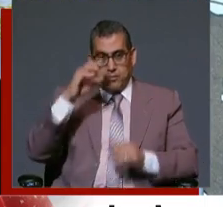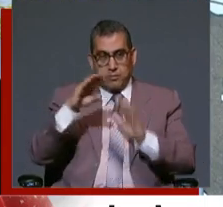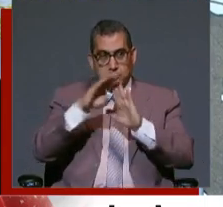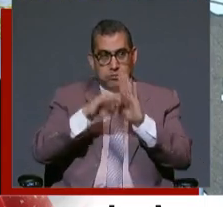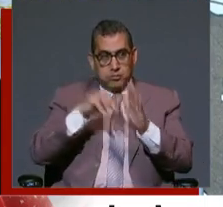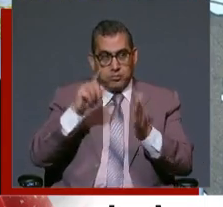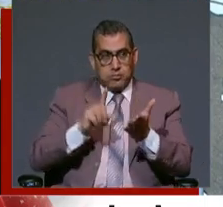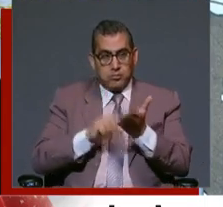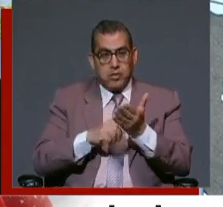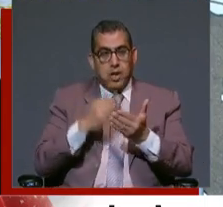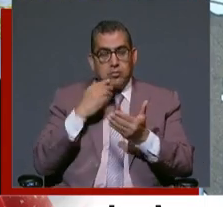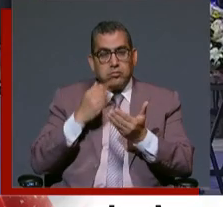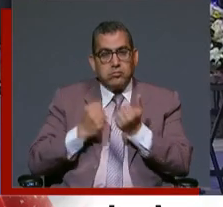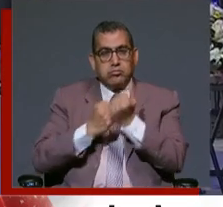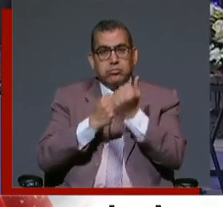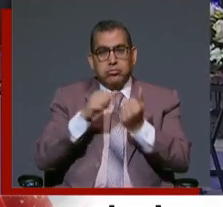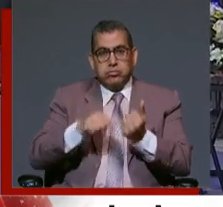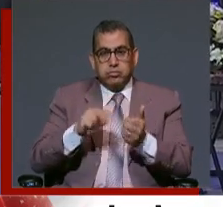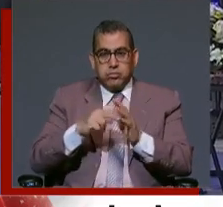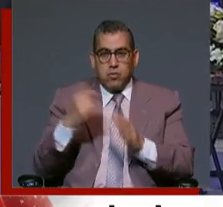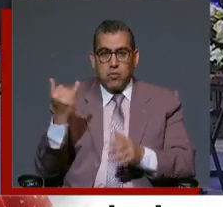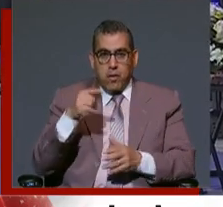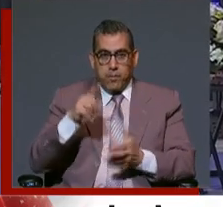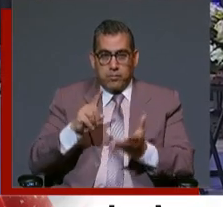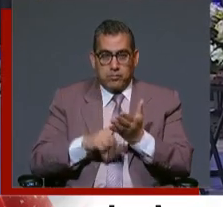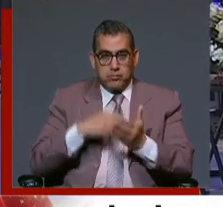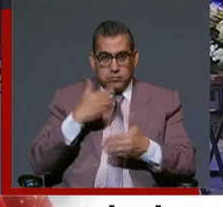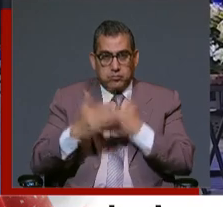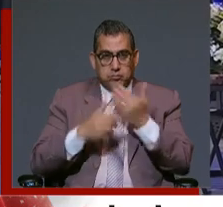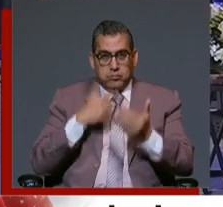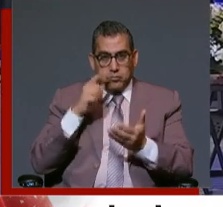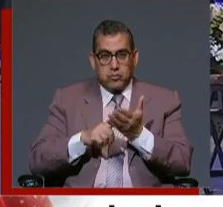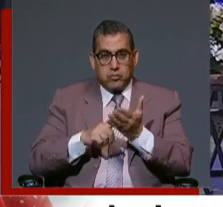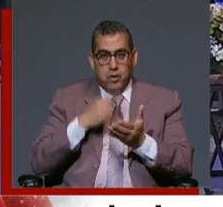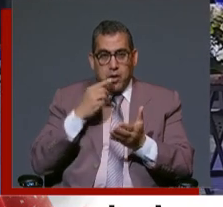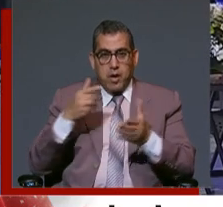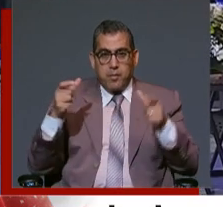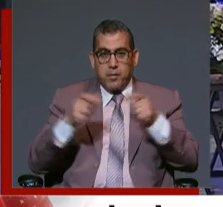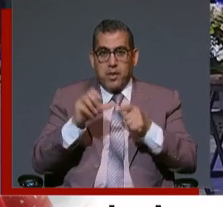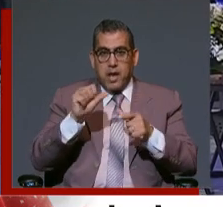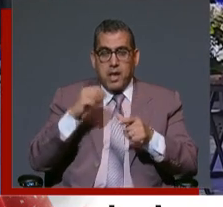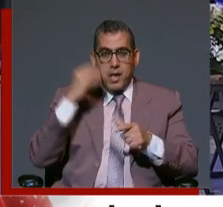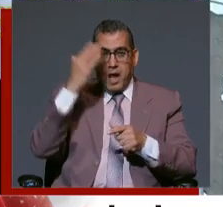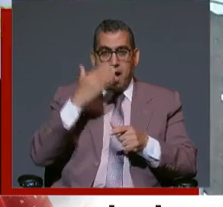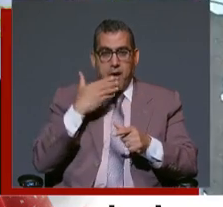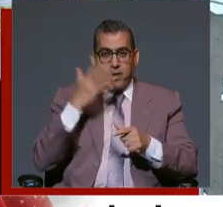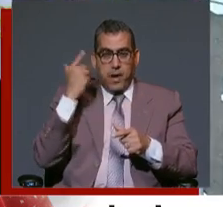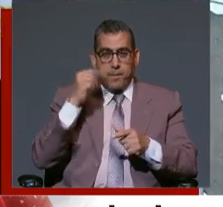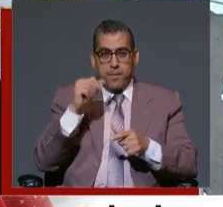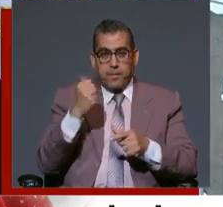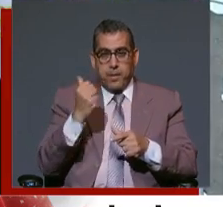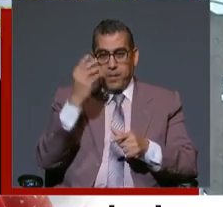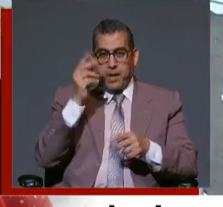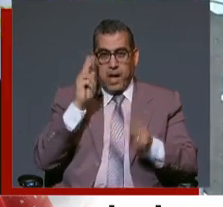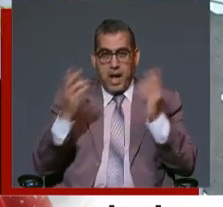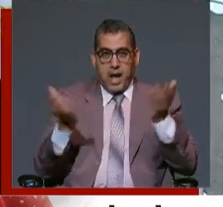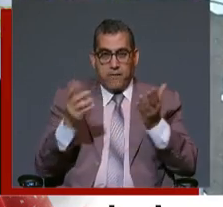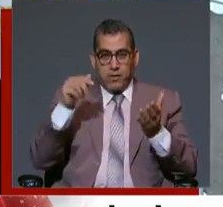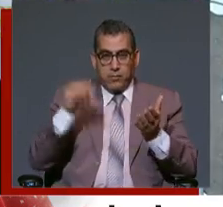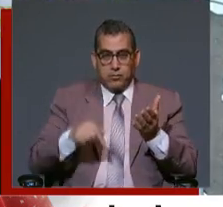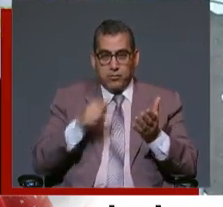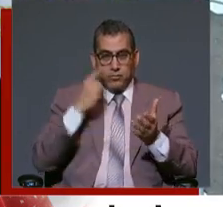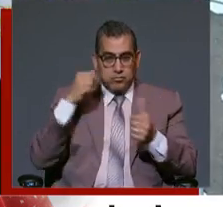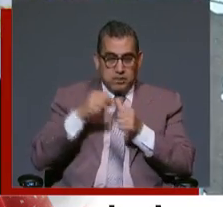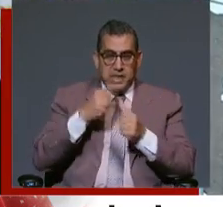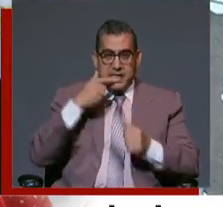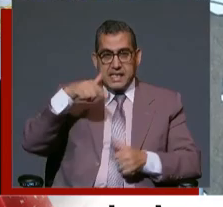والذي دفعني أهميته إلى مغادرة مقر الاتحاد الأفريقي عشية الاحتفالات بالذكرى